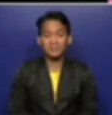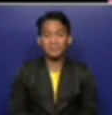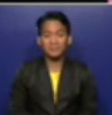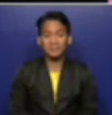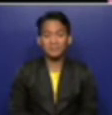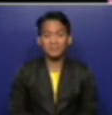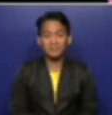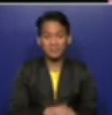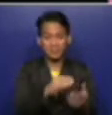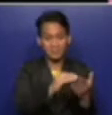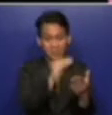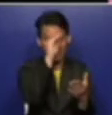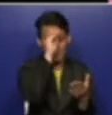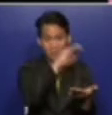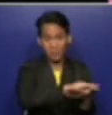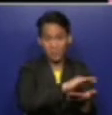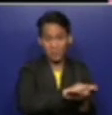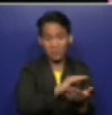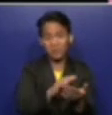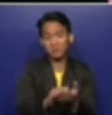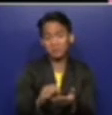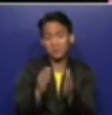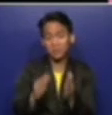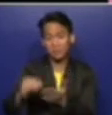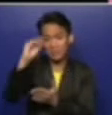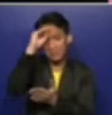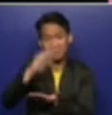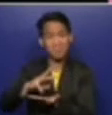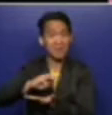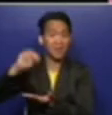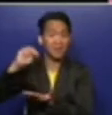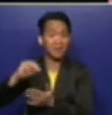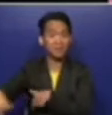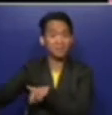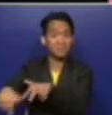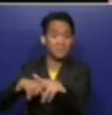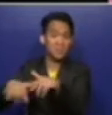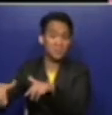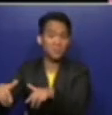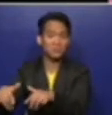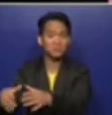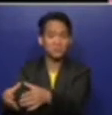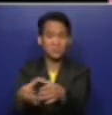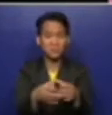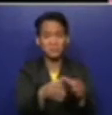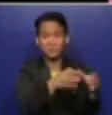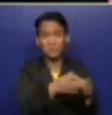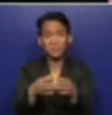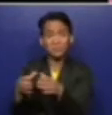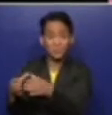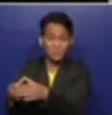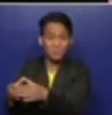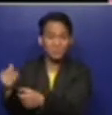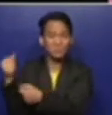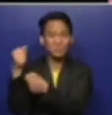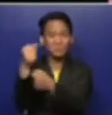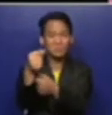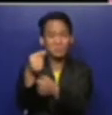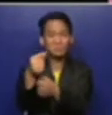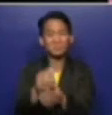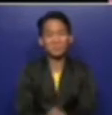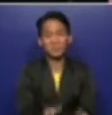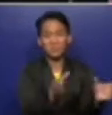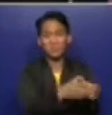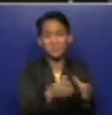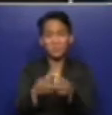นักเรียนนิสิตนักศึกษาเยาวชนนะครับและก็ประชาชนท่านประธานครับโดยรวมแล้วผู้เรียกร้องมีอยู่4กลุ่มกลุ่ม